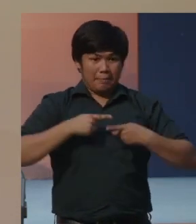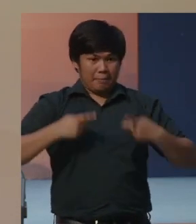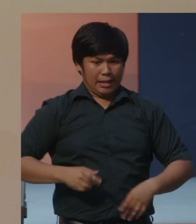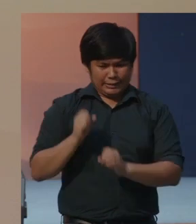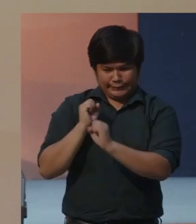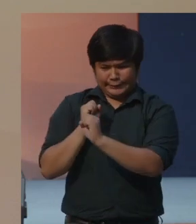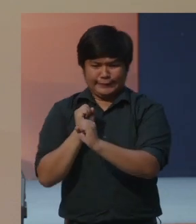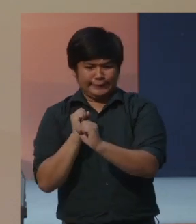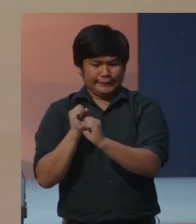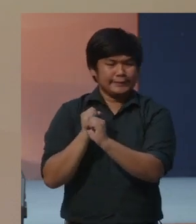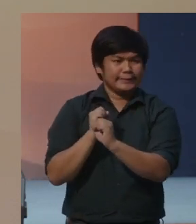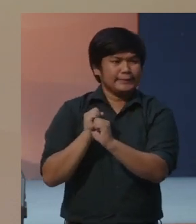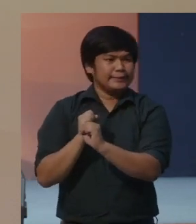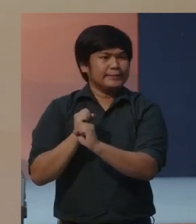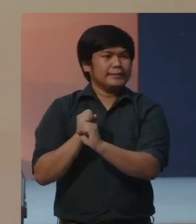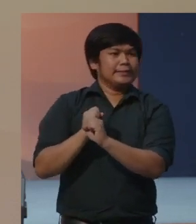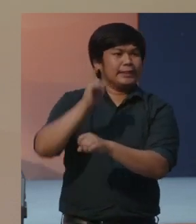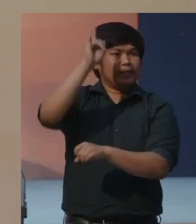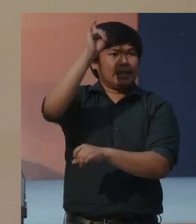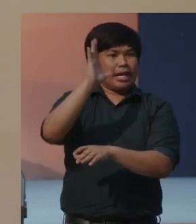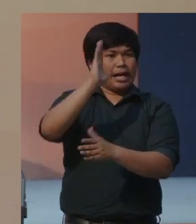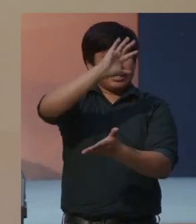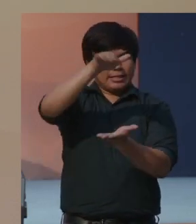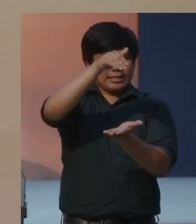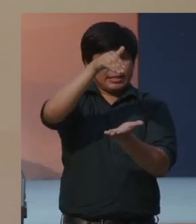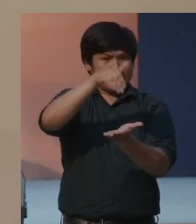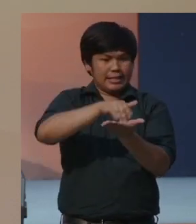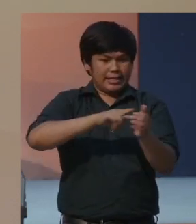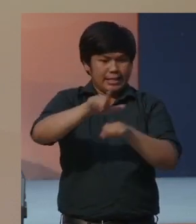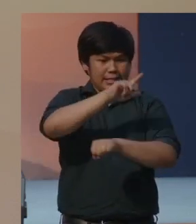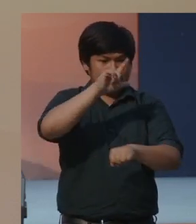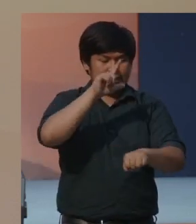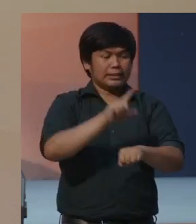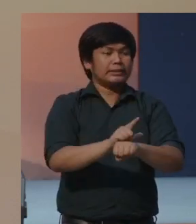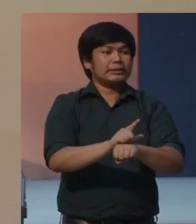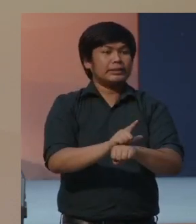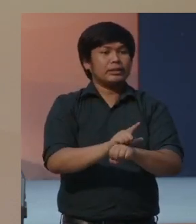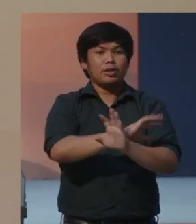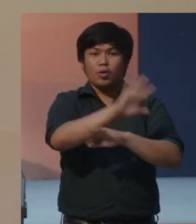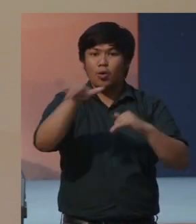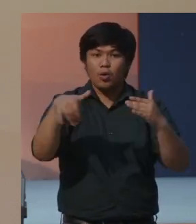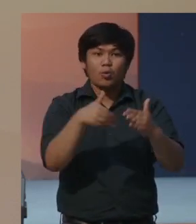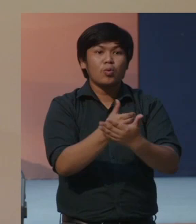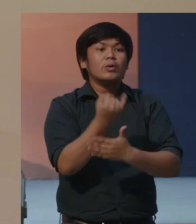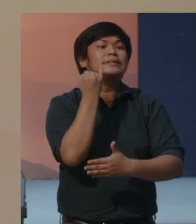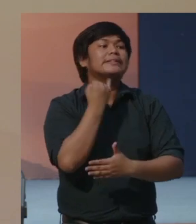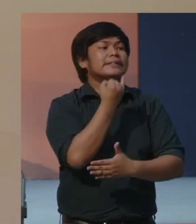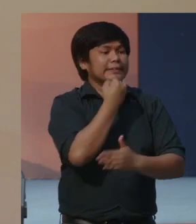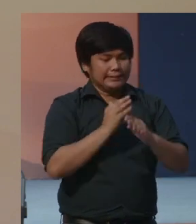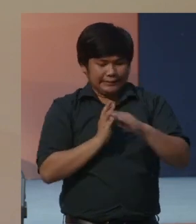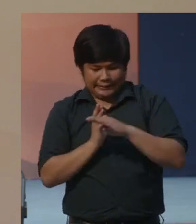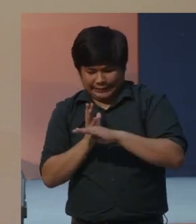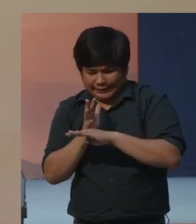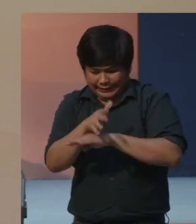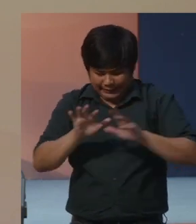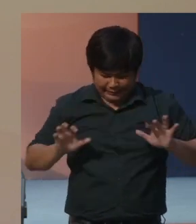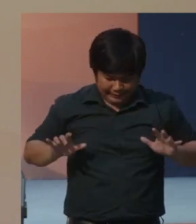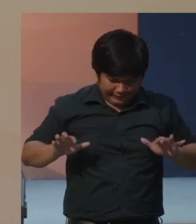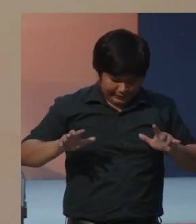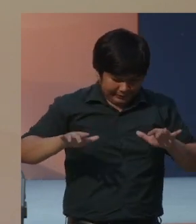Lord stood firmly on dry ground in the midst of the Jordan, and all Israel was passing over on dry